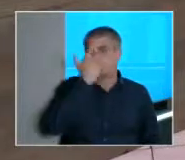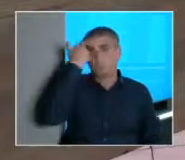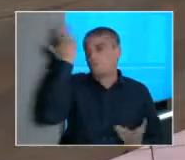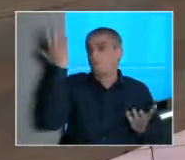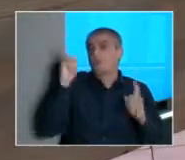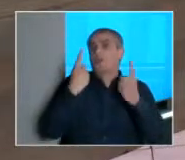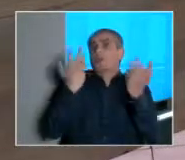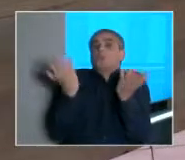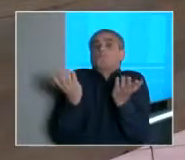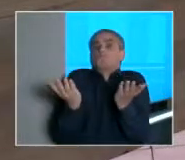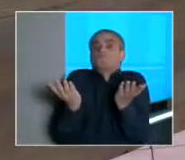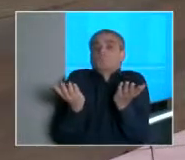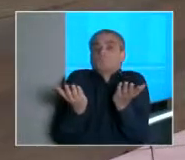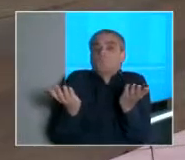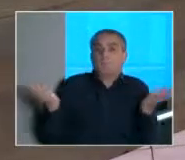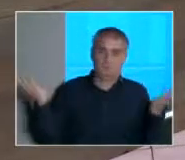מה שהיה קורה.